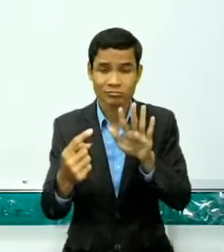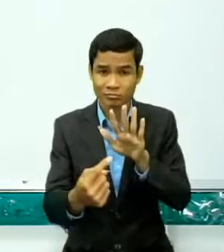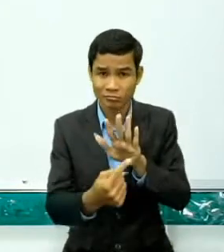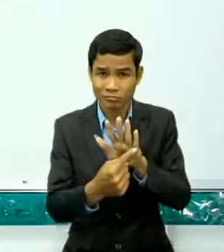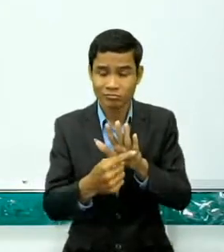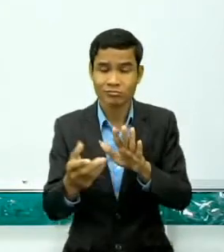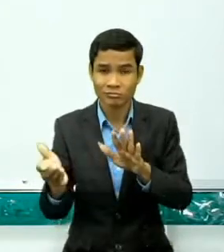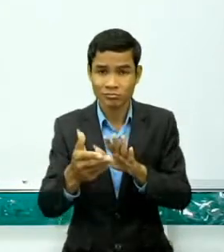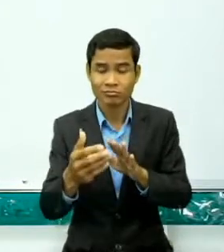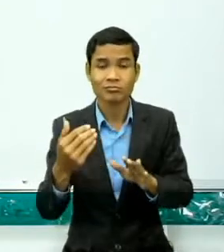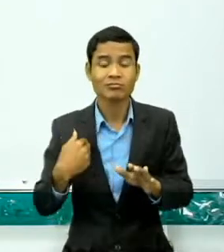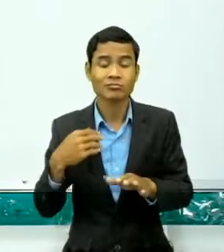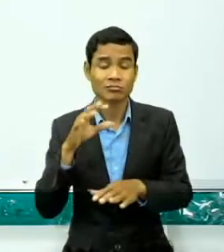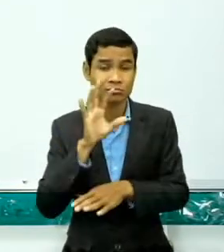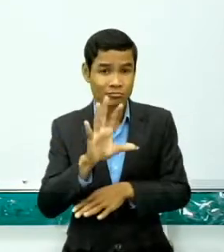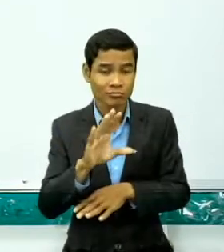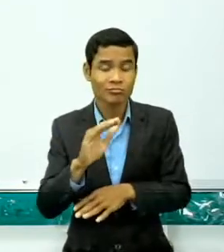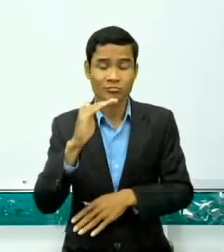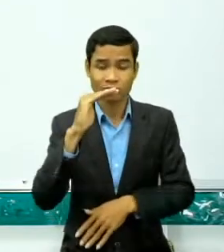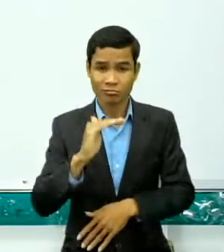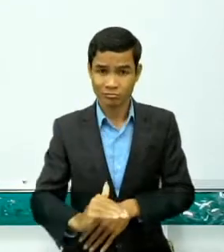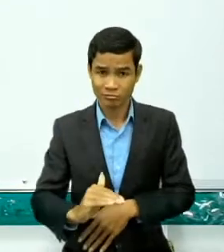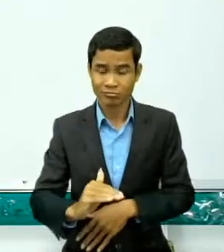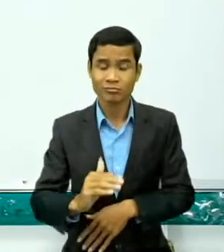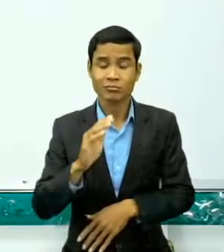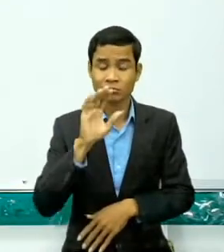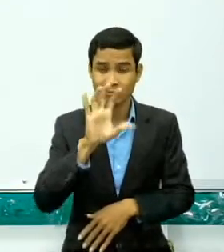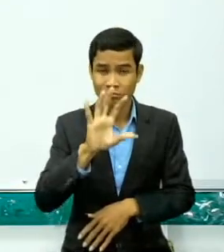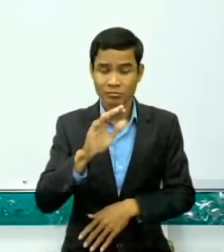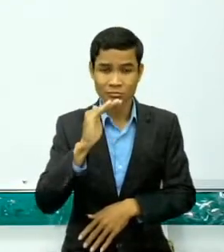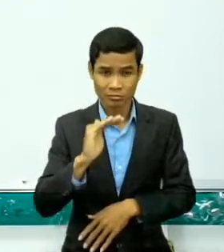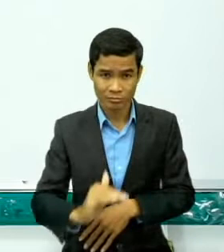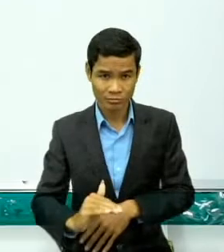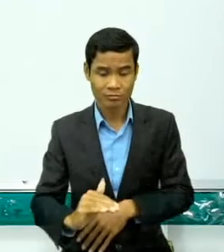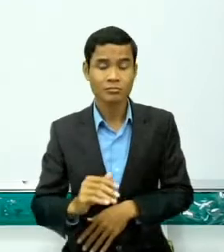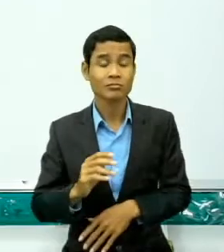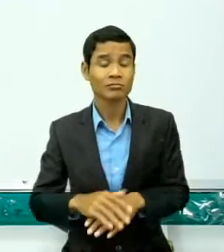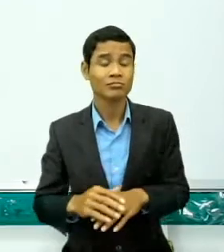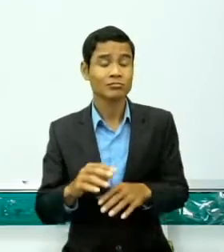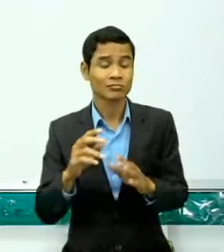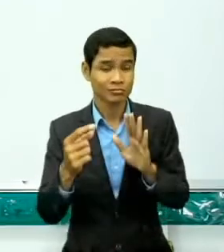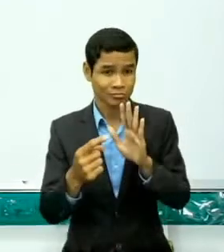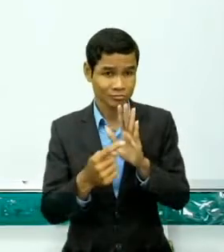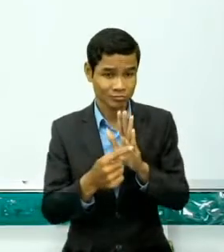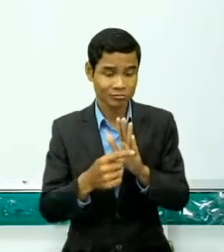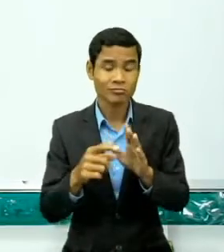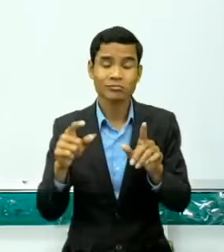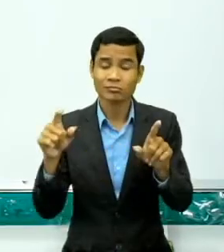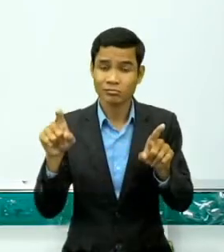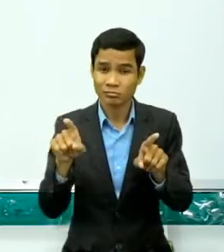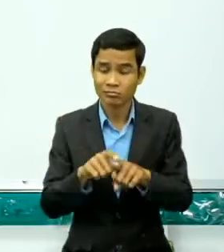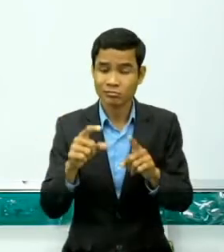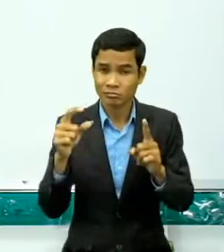ដែលមានរុកឆ្កែតឿណាចាអញ្ចឹងស្រាក់អឺដូចជាពាក្យតឿចាអ្